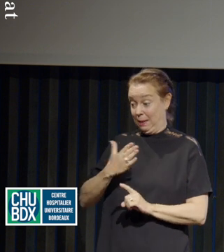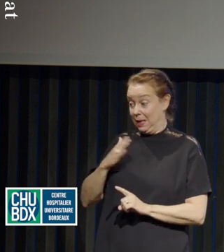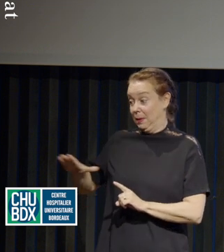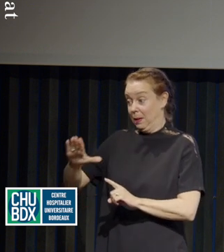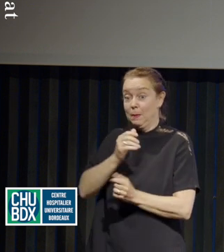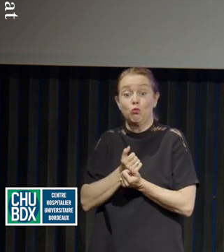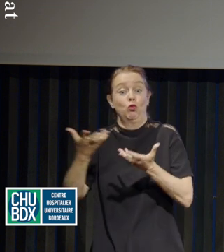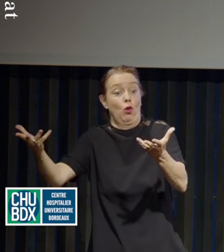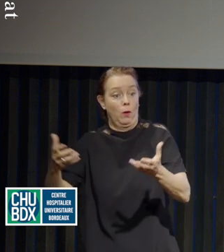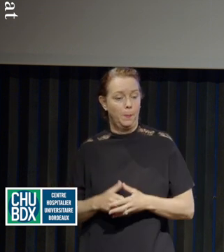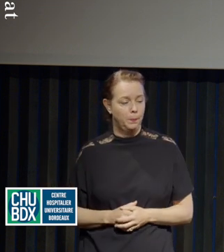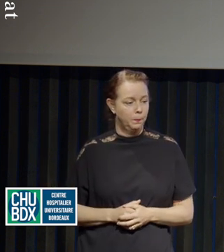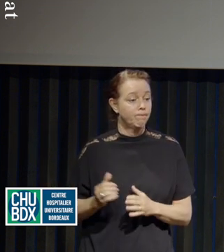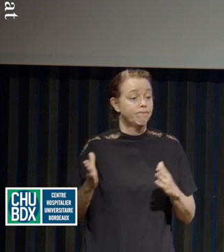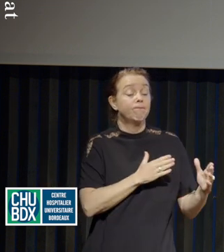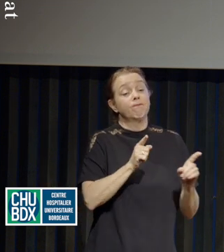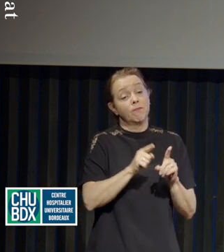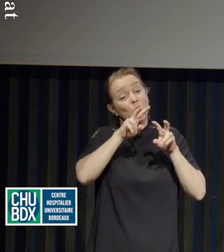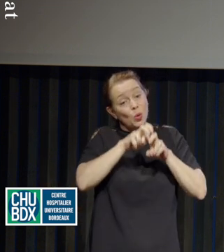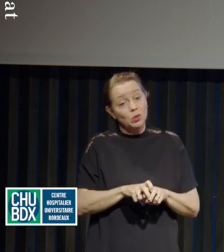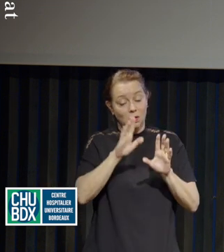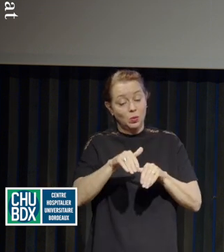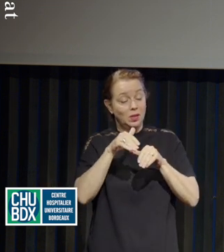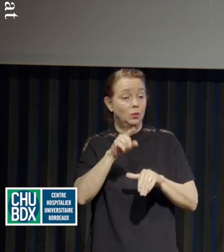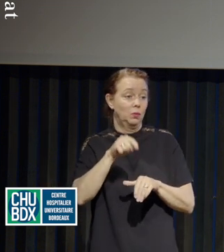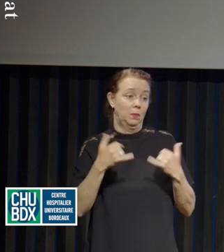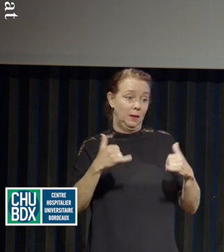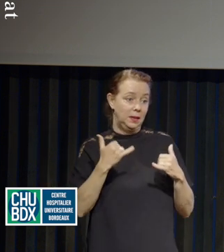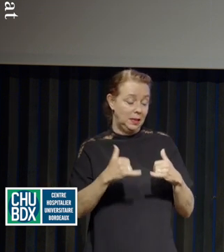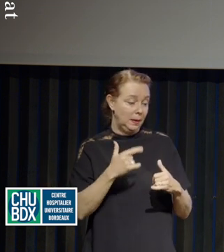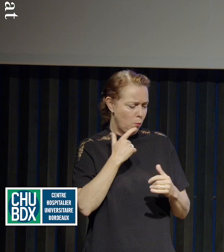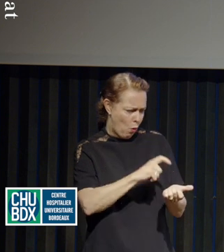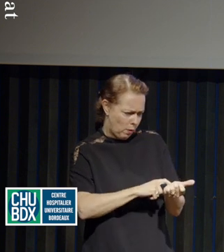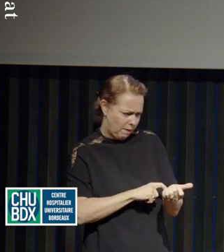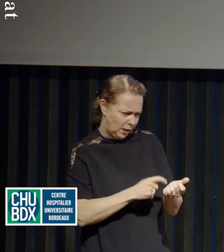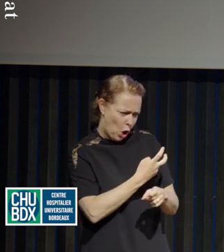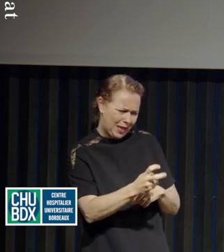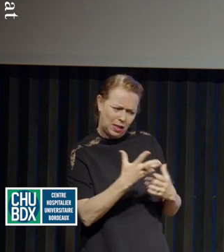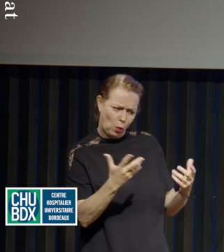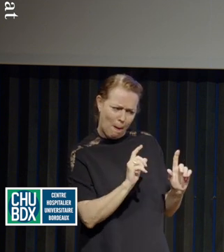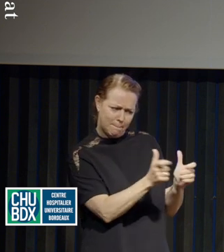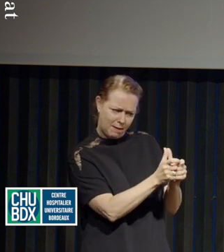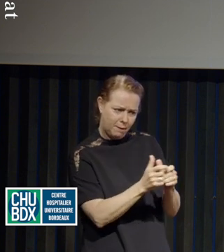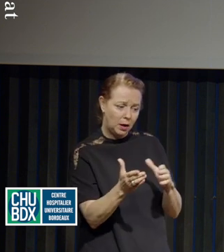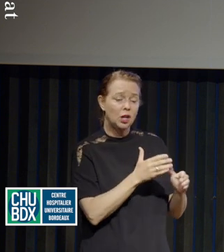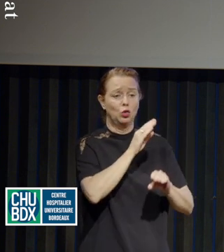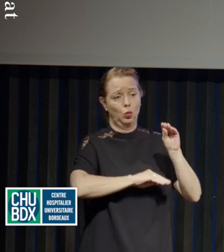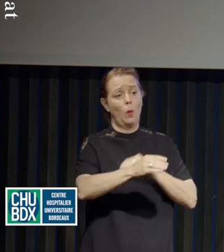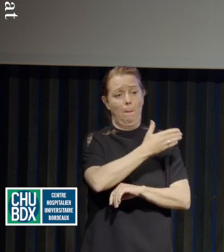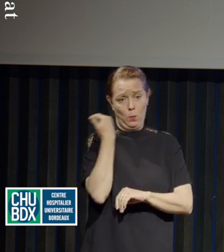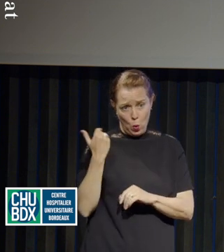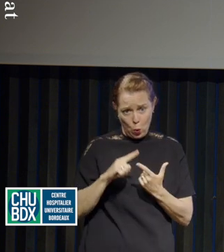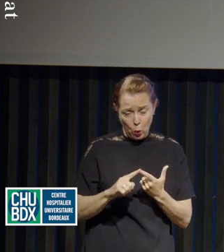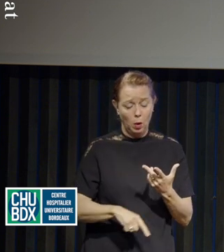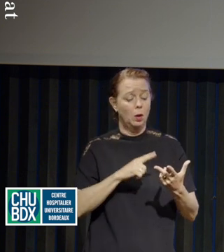les recherches doivent continuer pour mieux identifier les facteurs de risque, améliorer les soins, favoriser l'accès